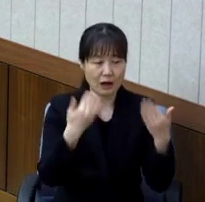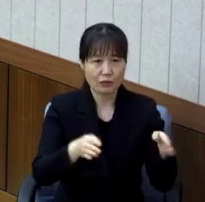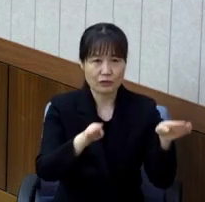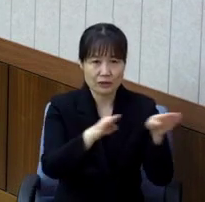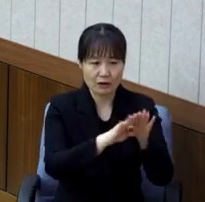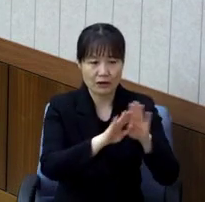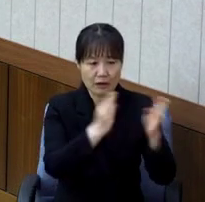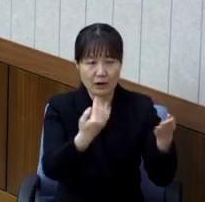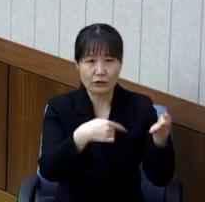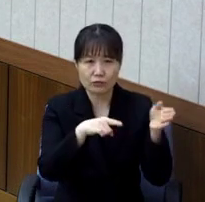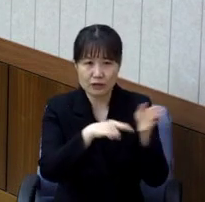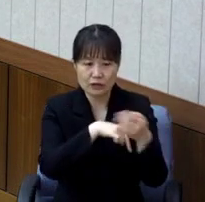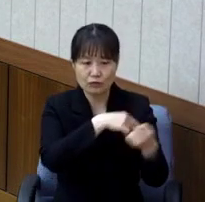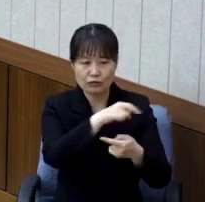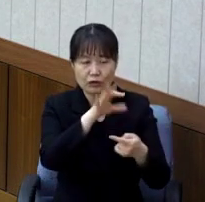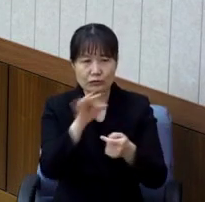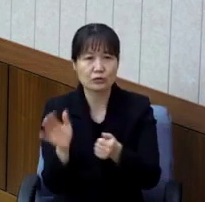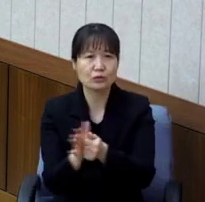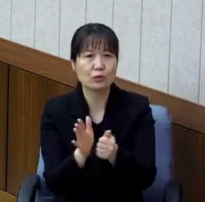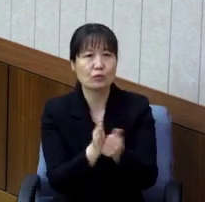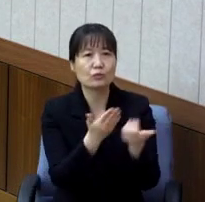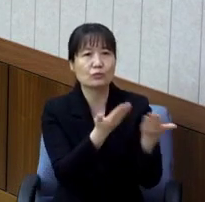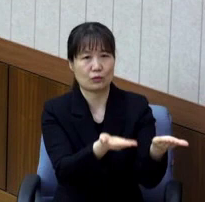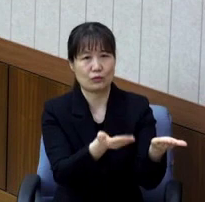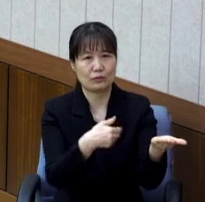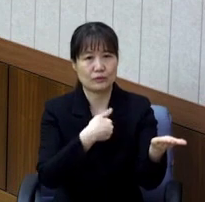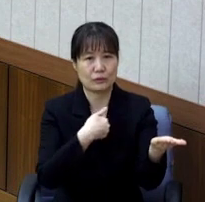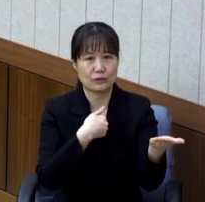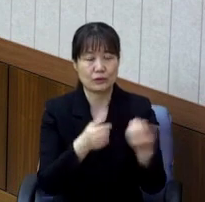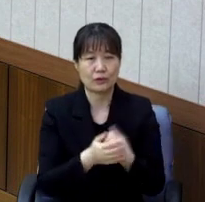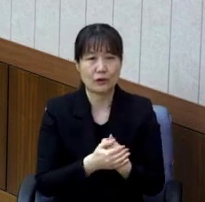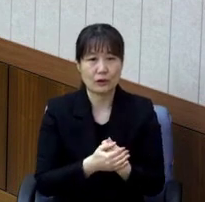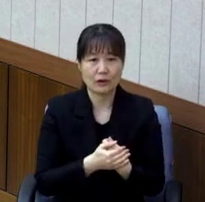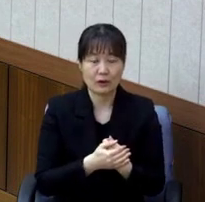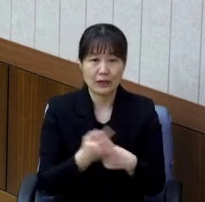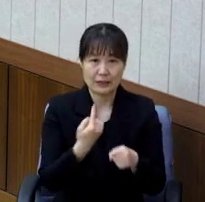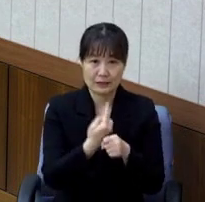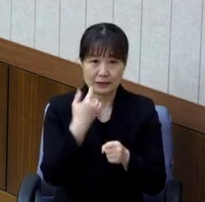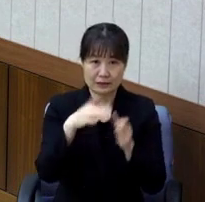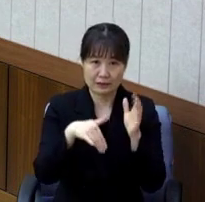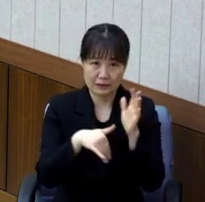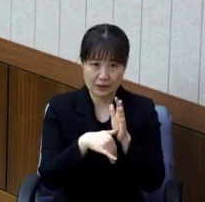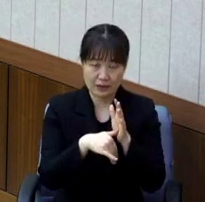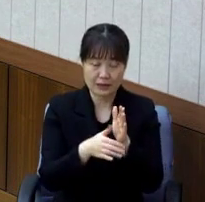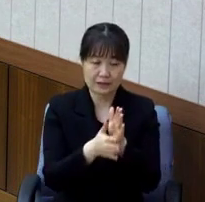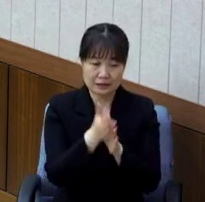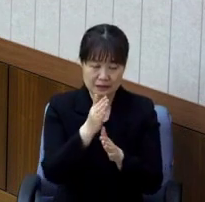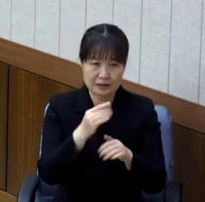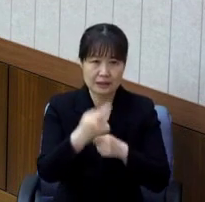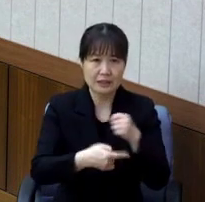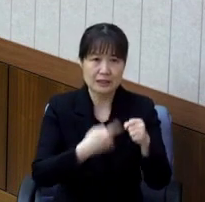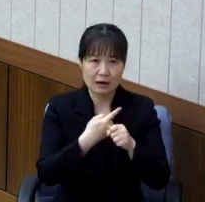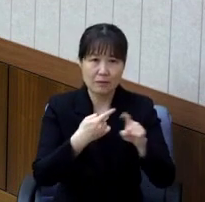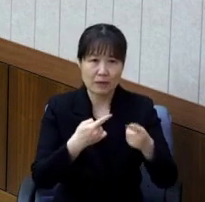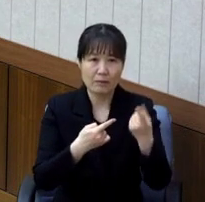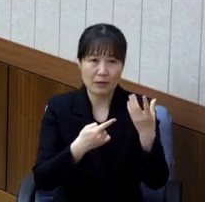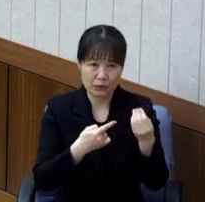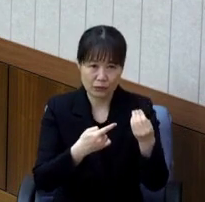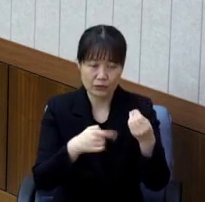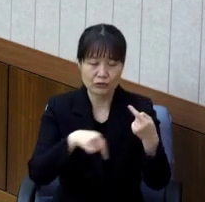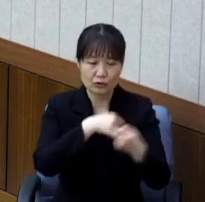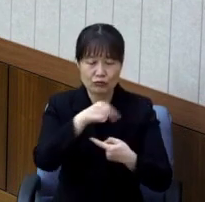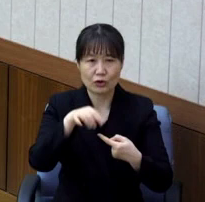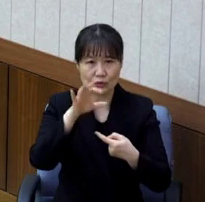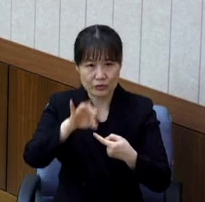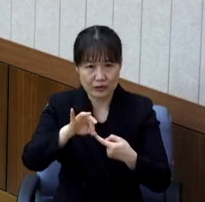위한 운영비 지원 방안을 개선해야 합니다 지난해시는 연 100만 원이라는 금액으로 관리 인력 및 운영비